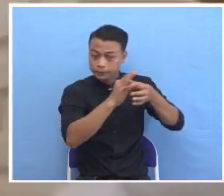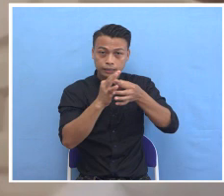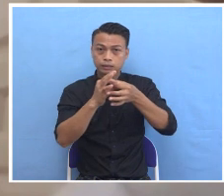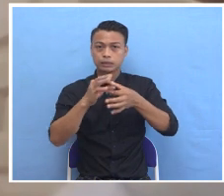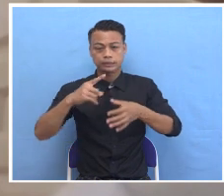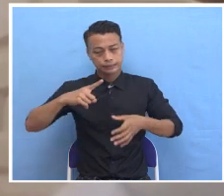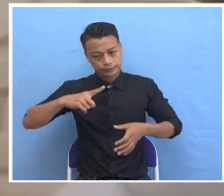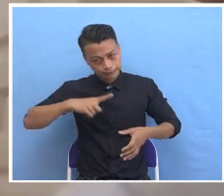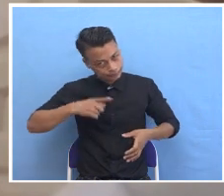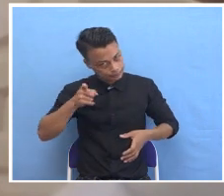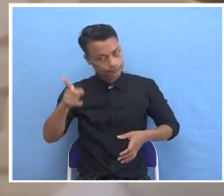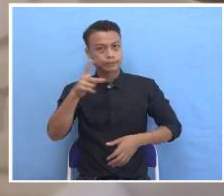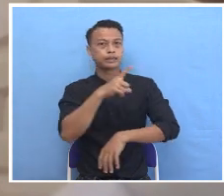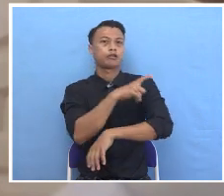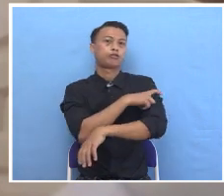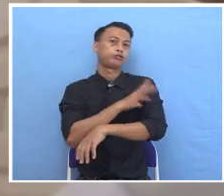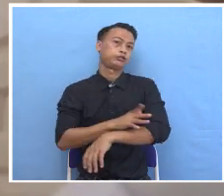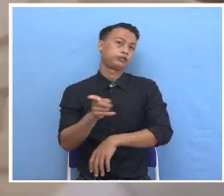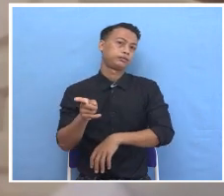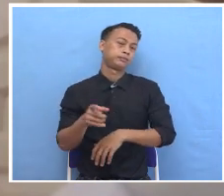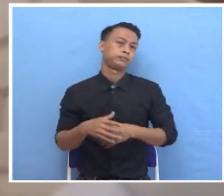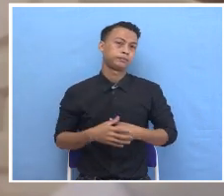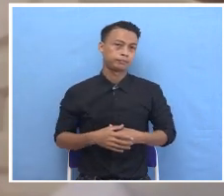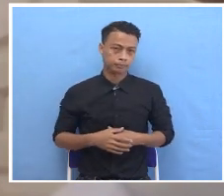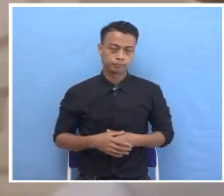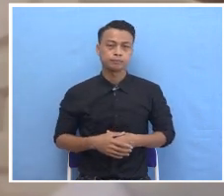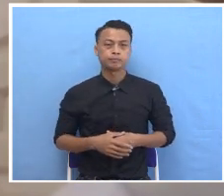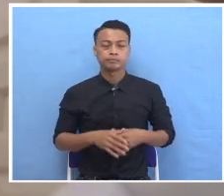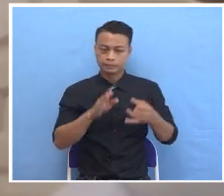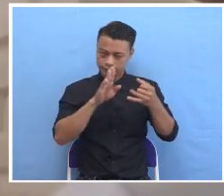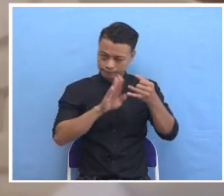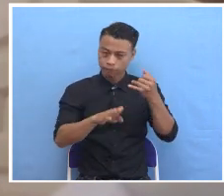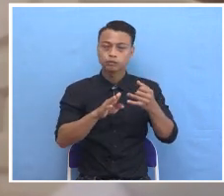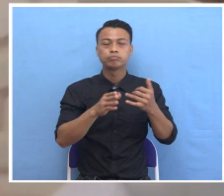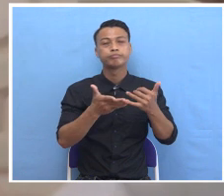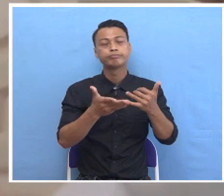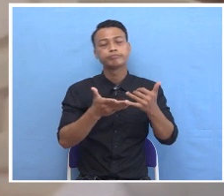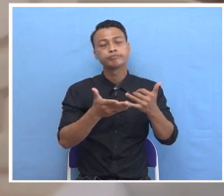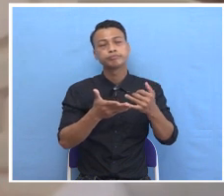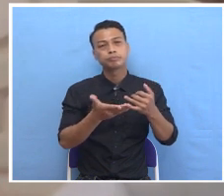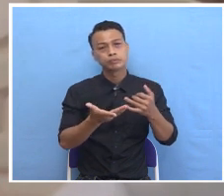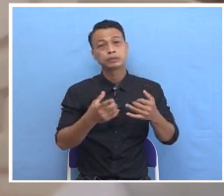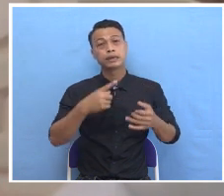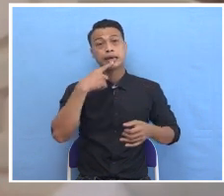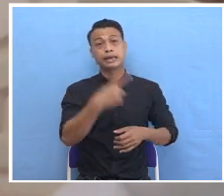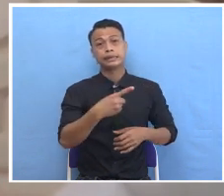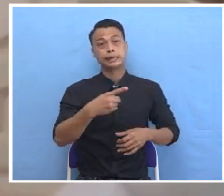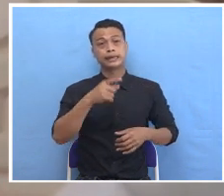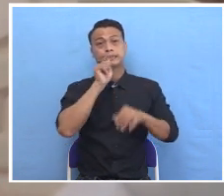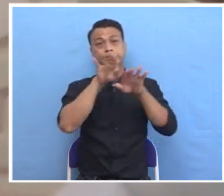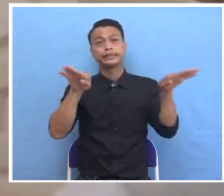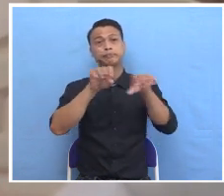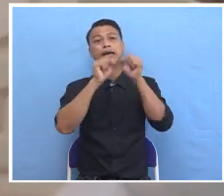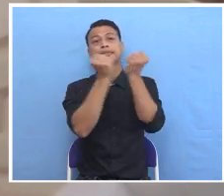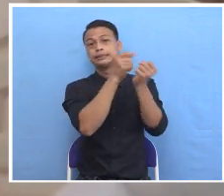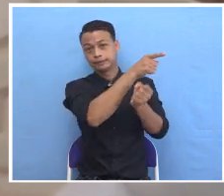Kenny Tambo. Diga, Town Shielu, Janon in a general Biogene, Tati at the Chicken of Biogen Agaro, not our Anaapati